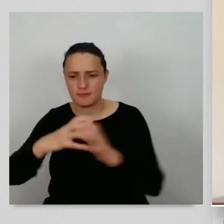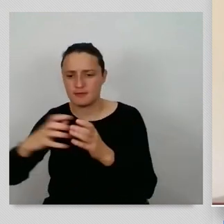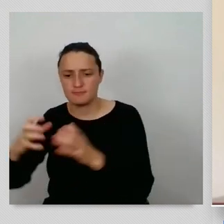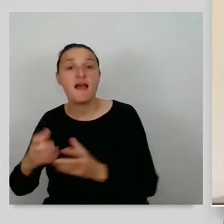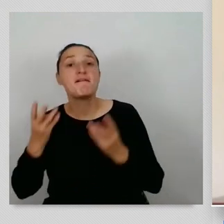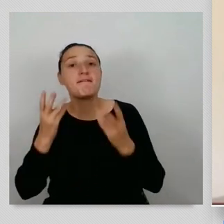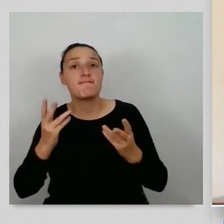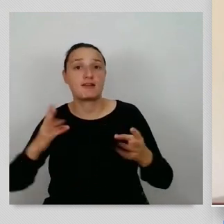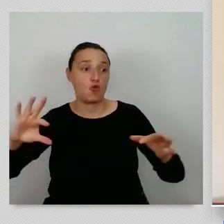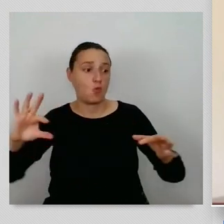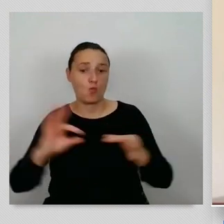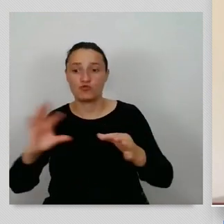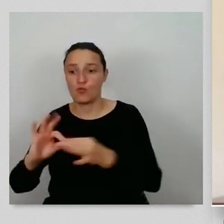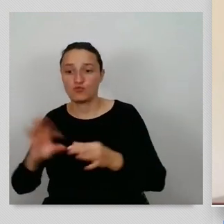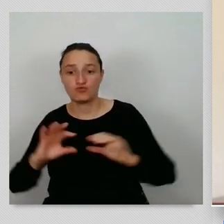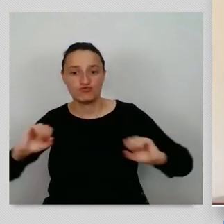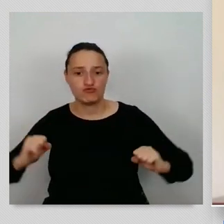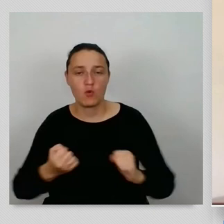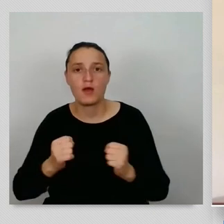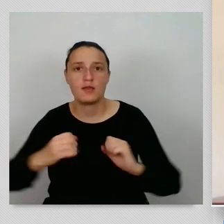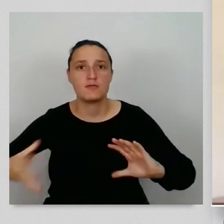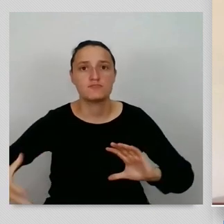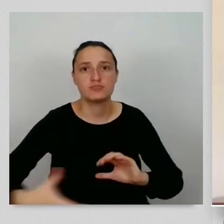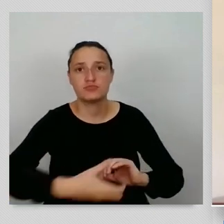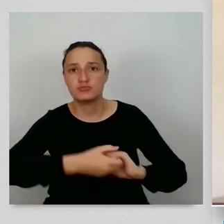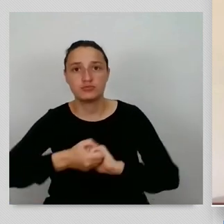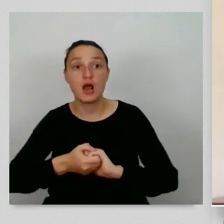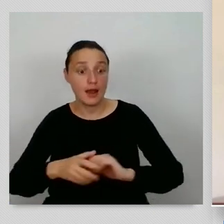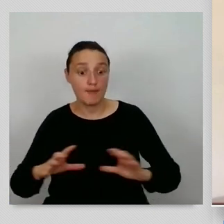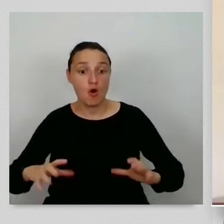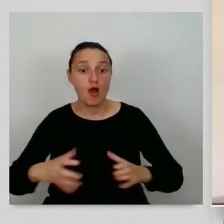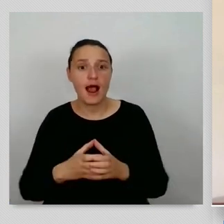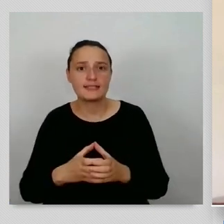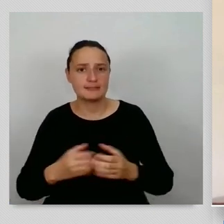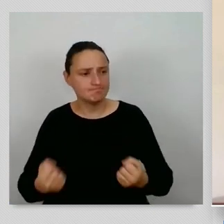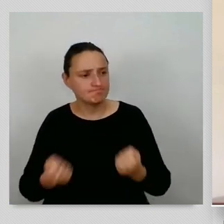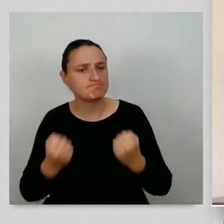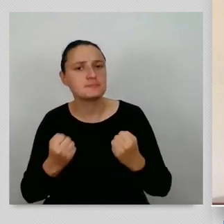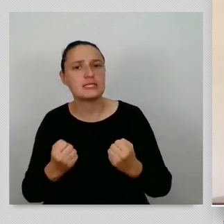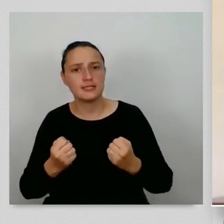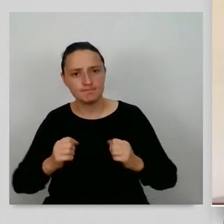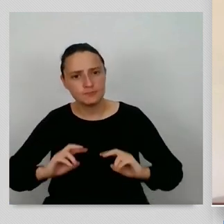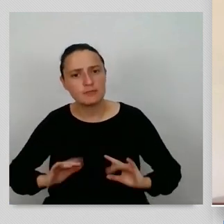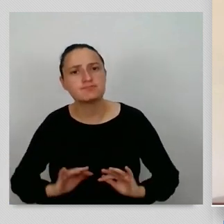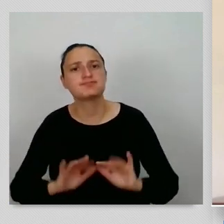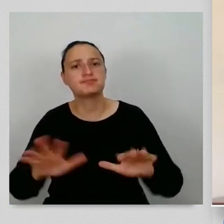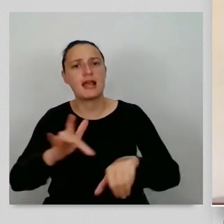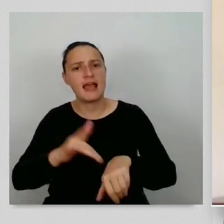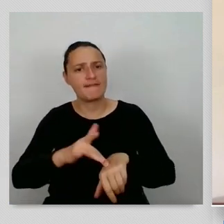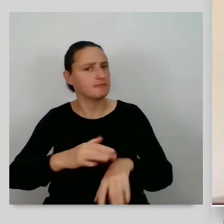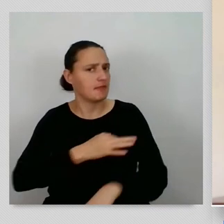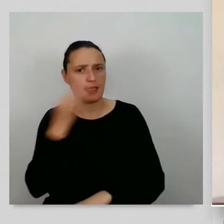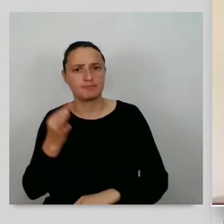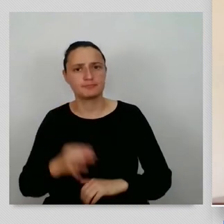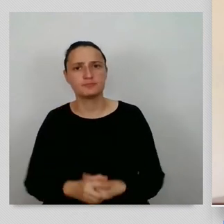bo rzeczywiście w jedności siła i ten nacisk społeczny jest i skuteczność tych organizacji jest znacznie większa. Drugi obszar